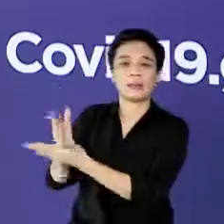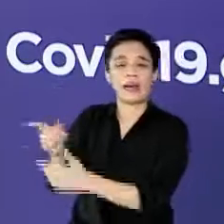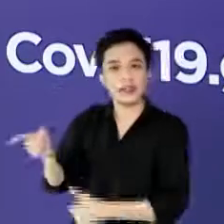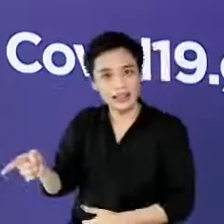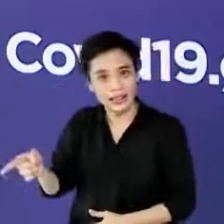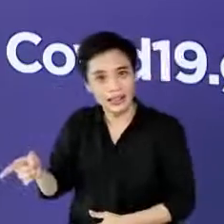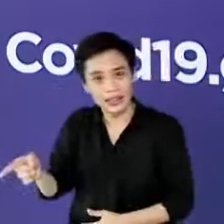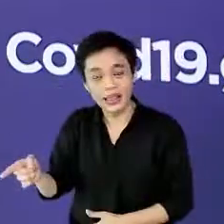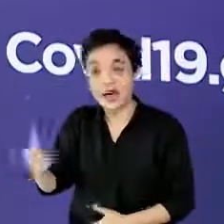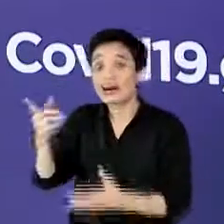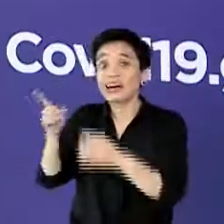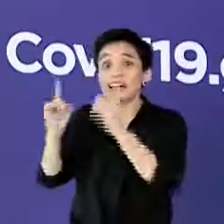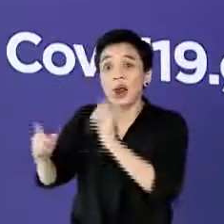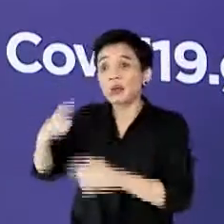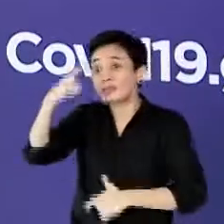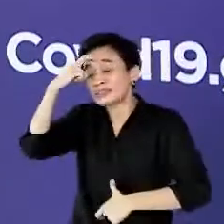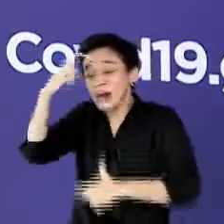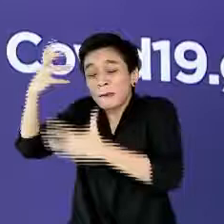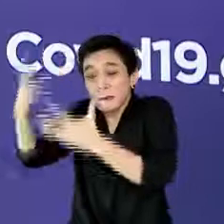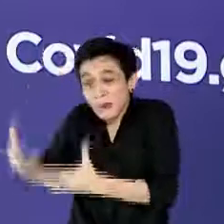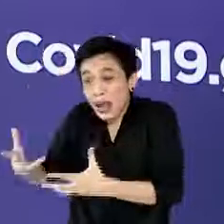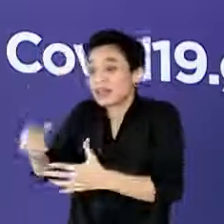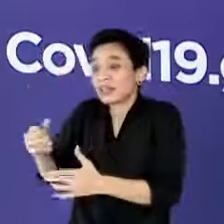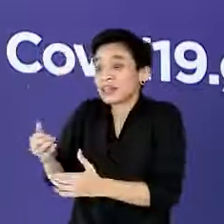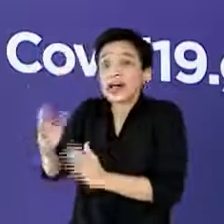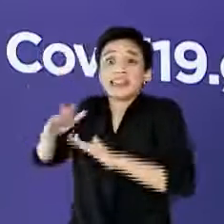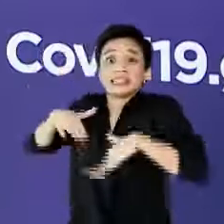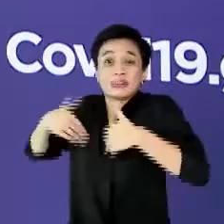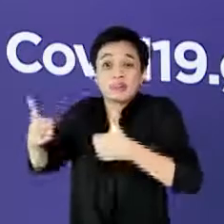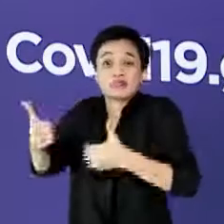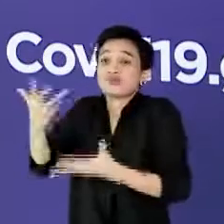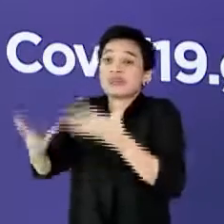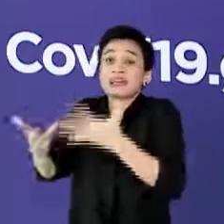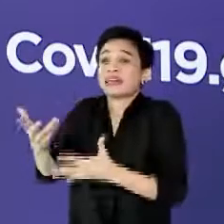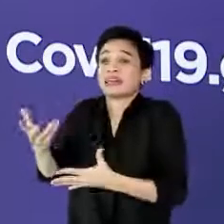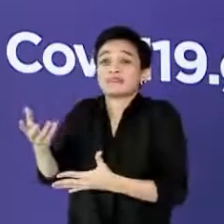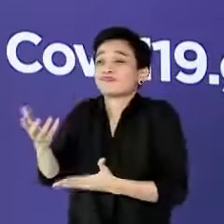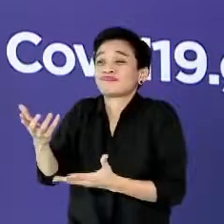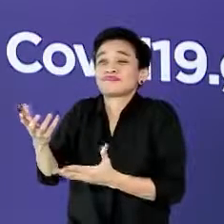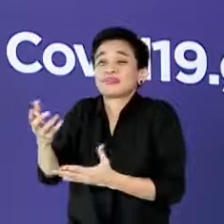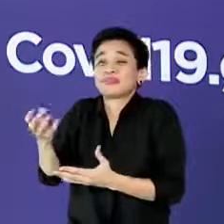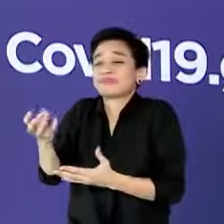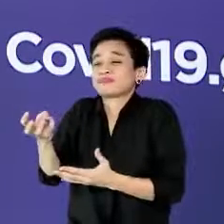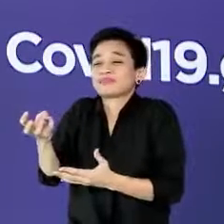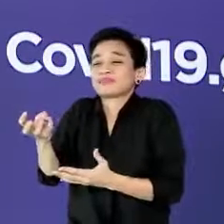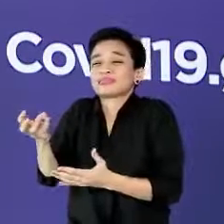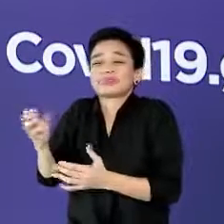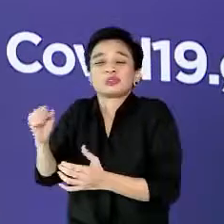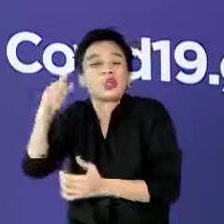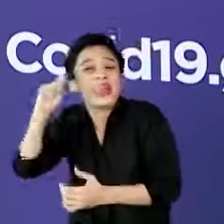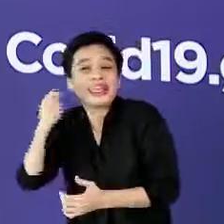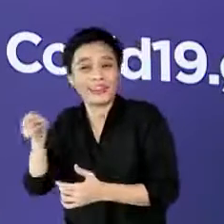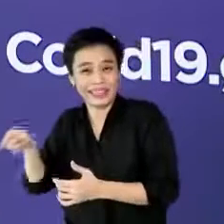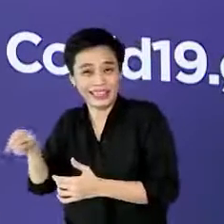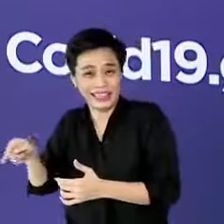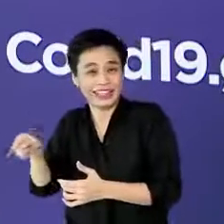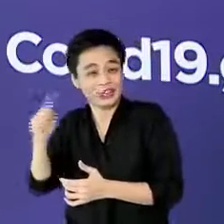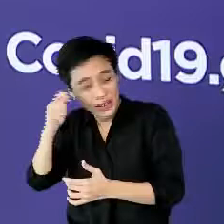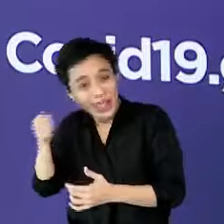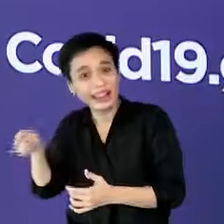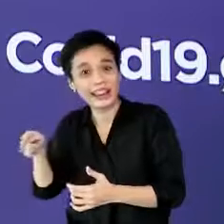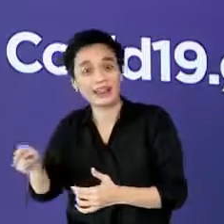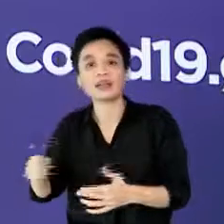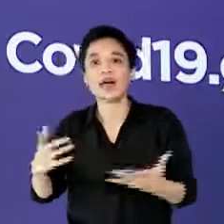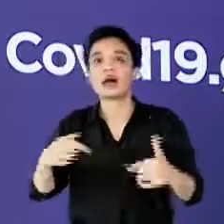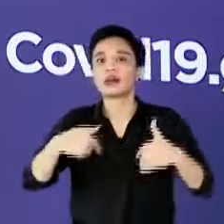Kemungkinan dia untuk sembuh itu menjadi sangat kecil sekali kita sudah pernah punya pengalaman mengendalikan dengan penurunan secara sistematis